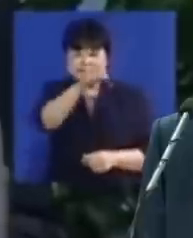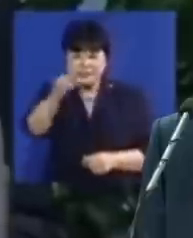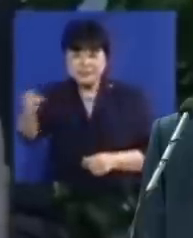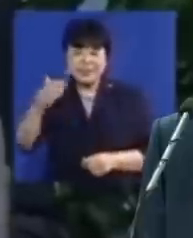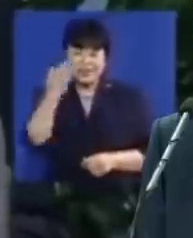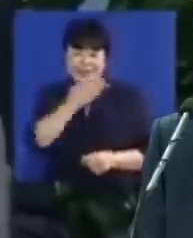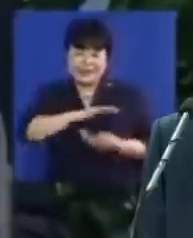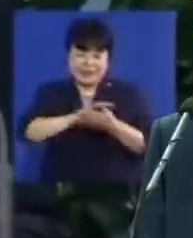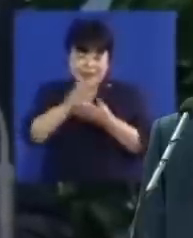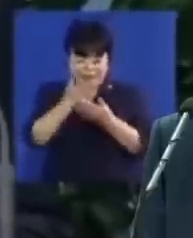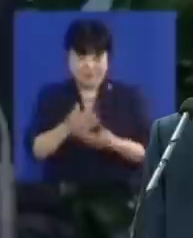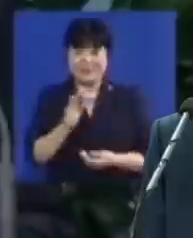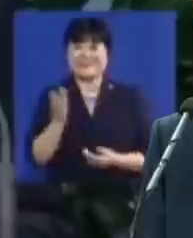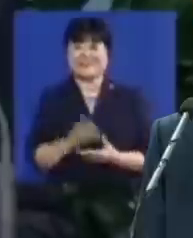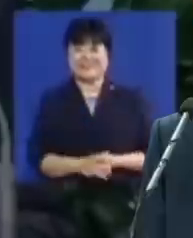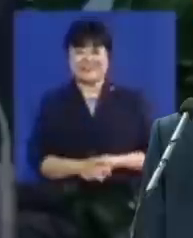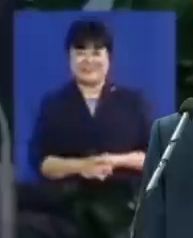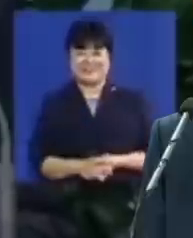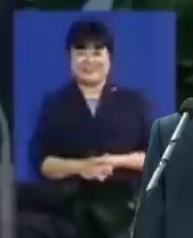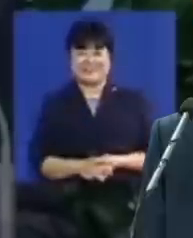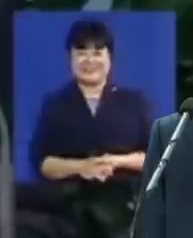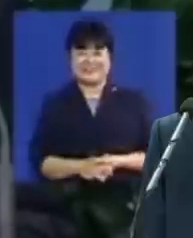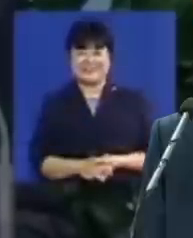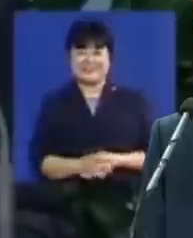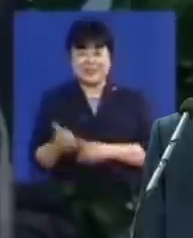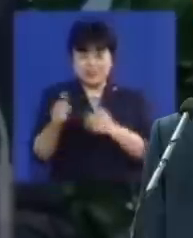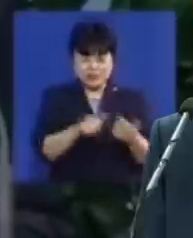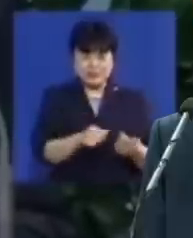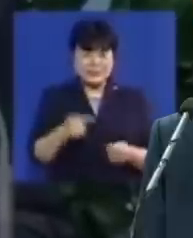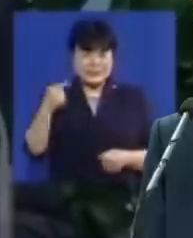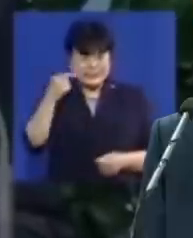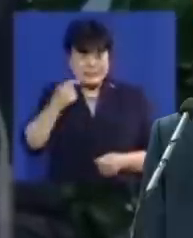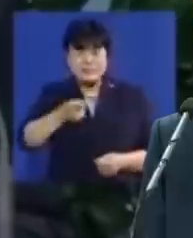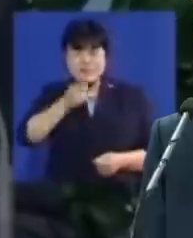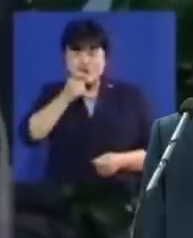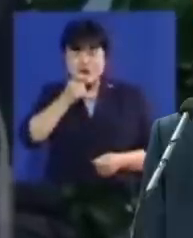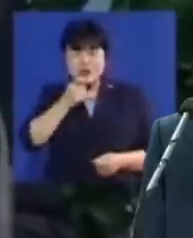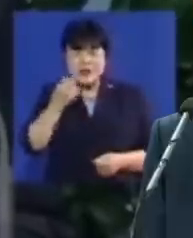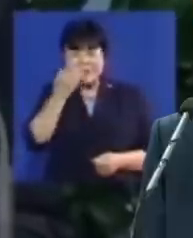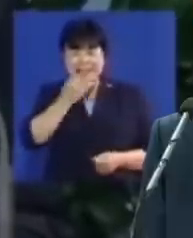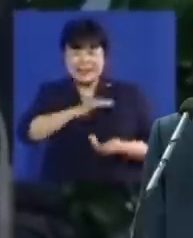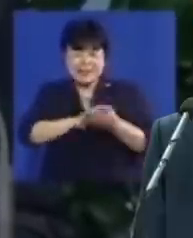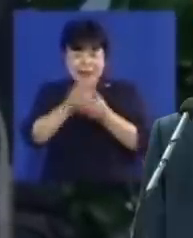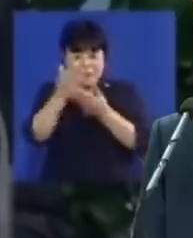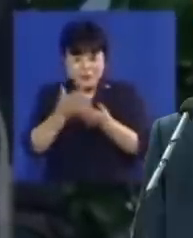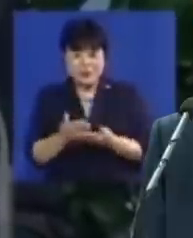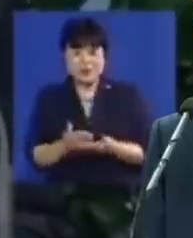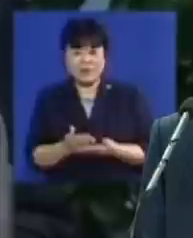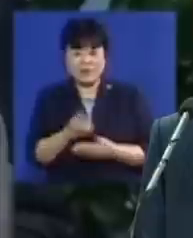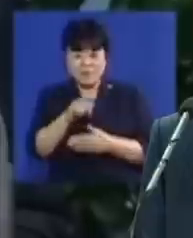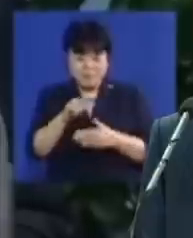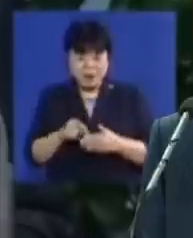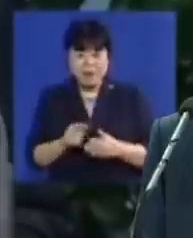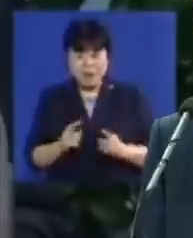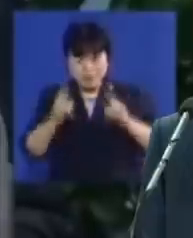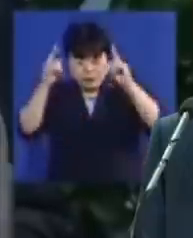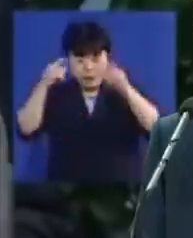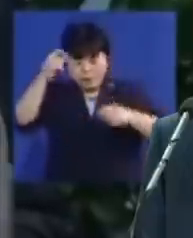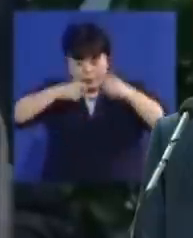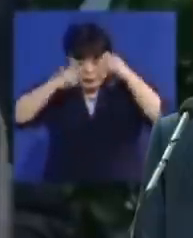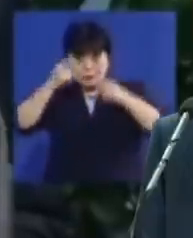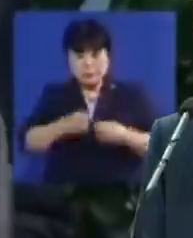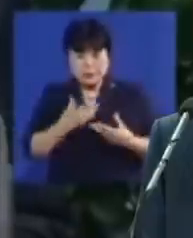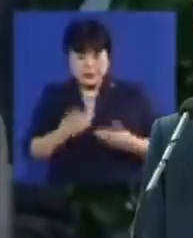달아져 거기 있는 거예요. 죽음의 순간에 마음의 분노를 갖거나 슬픔을